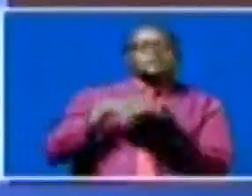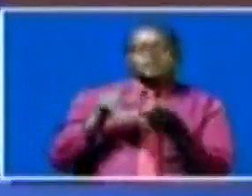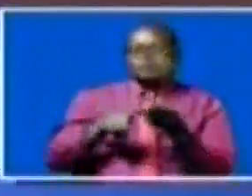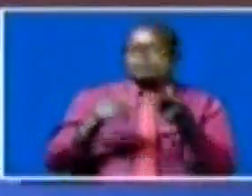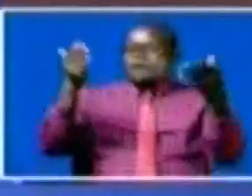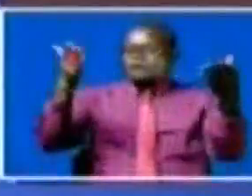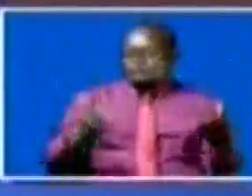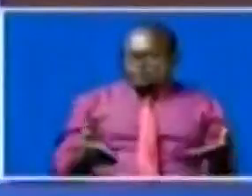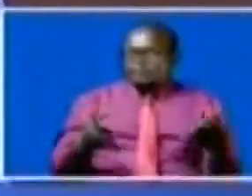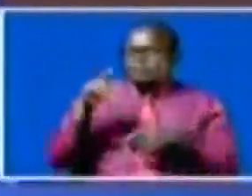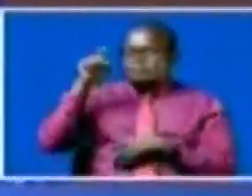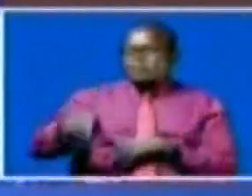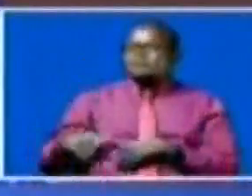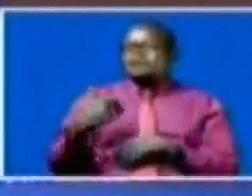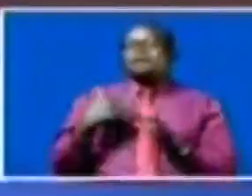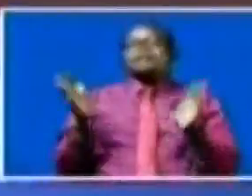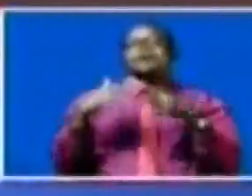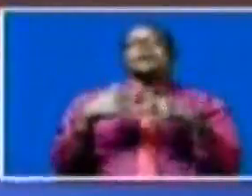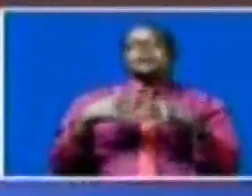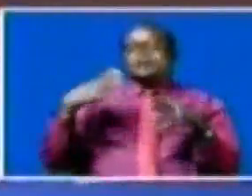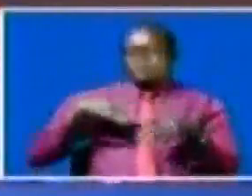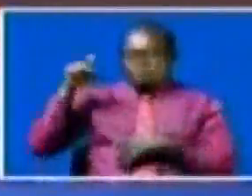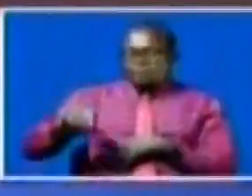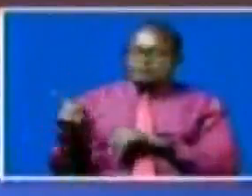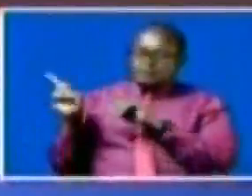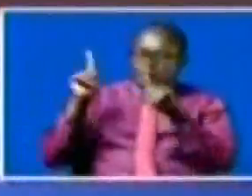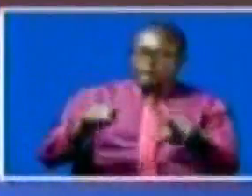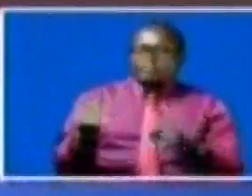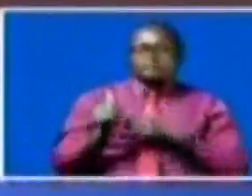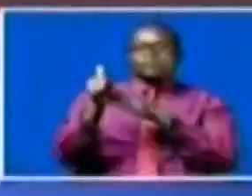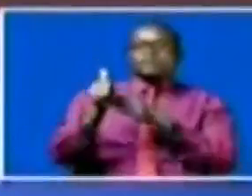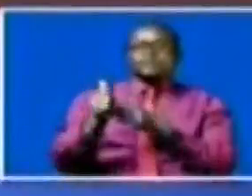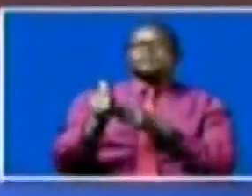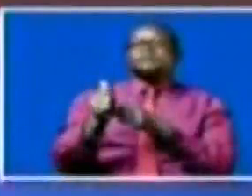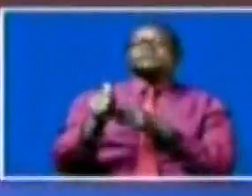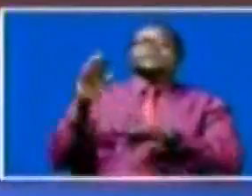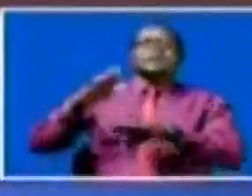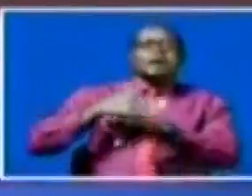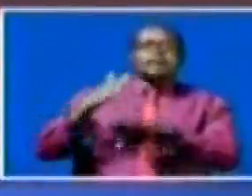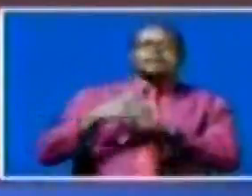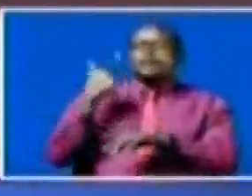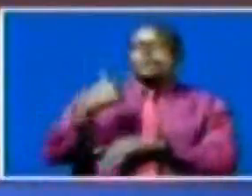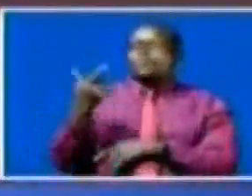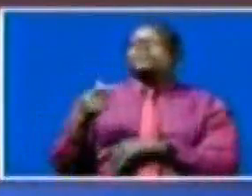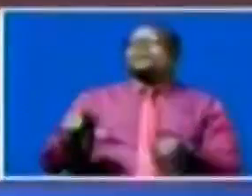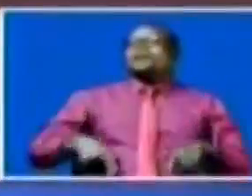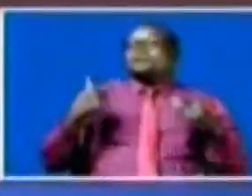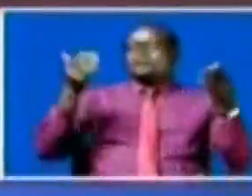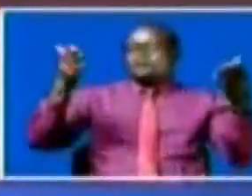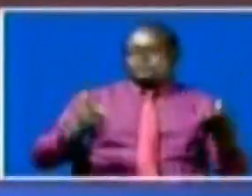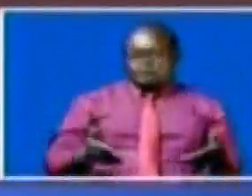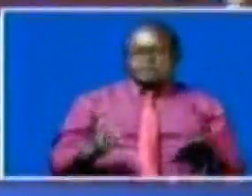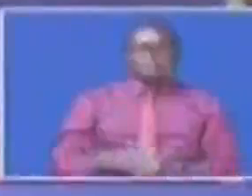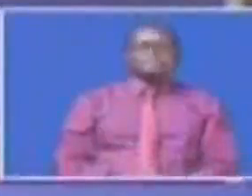wa Rift Valley, kuna gate, kuna watu ambao wanaongoza jamii ya Wakikuyu ambao wako Rift Valley.